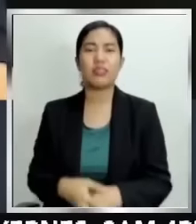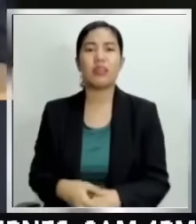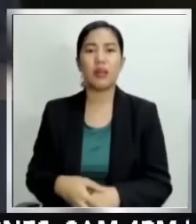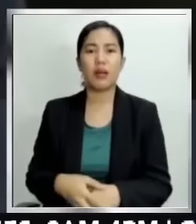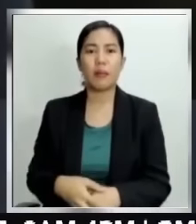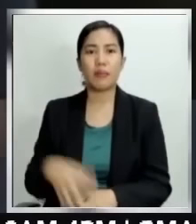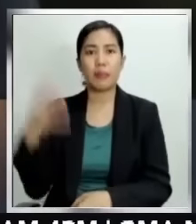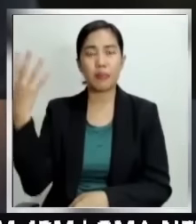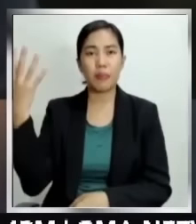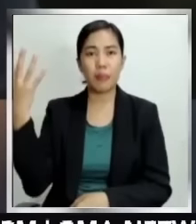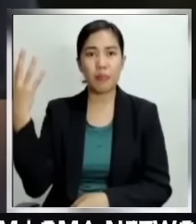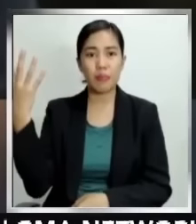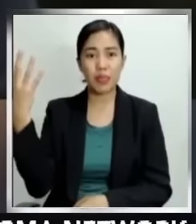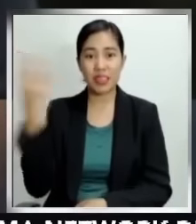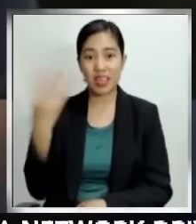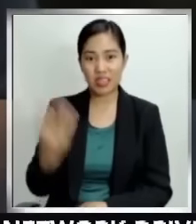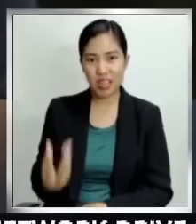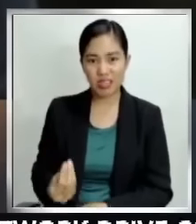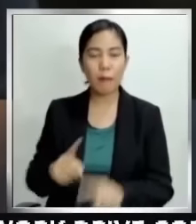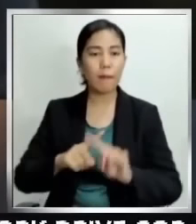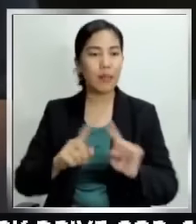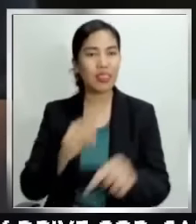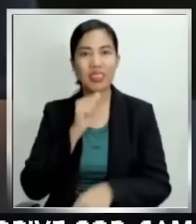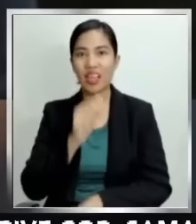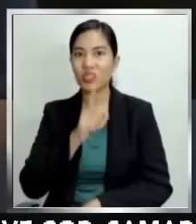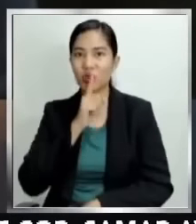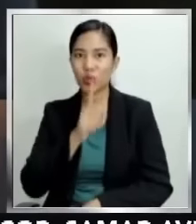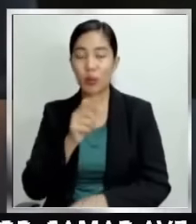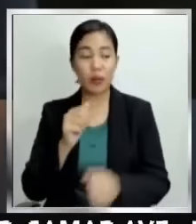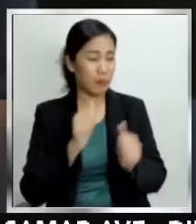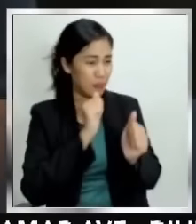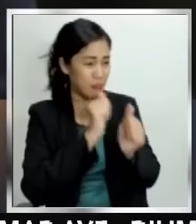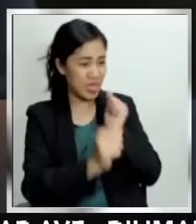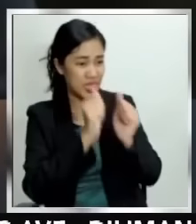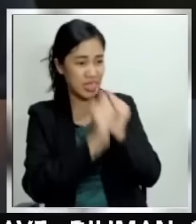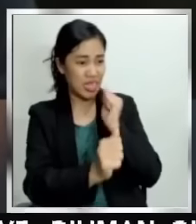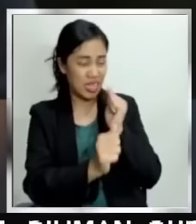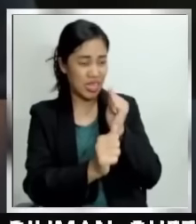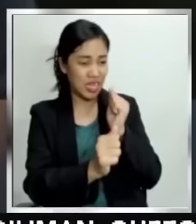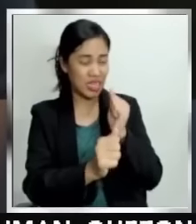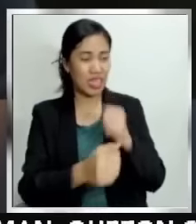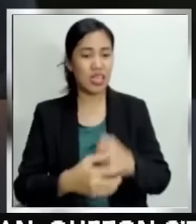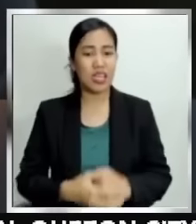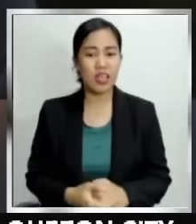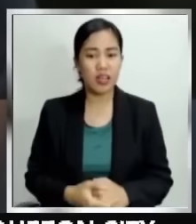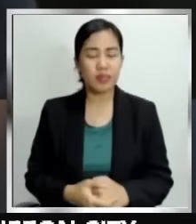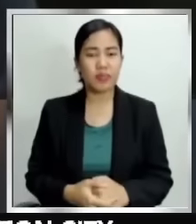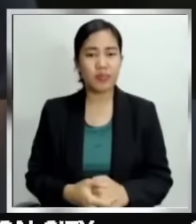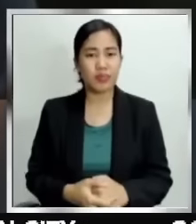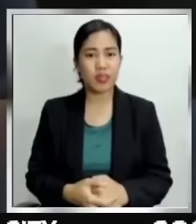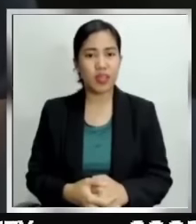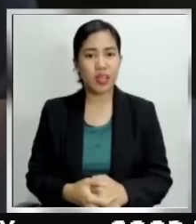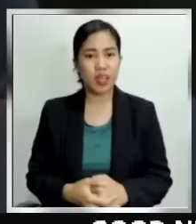totoo. Ibig sabihin, ma'am, magbigay ng salaysay, kontra o pabor dito sa inireklamo? Kontra,